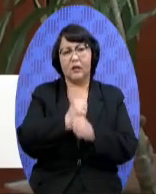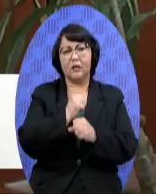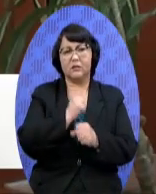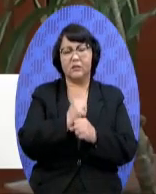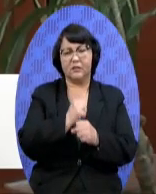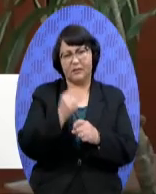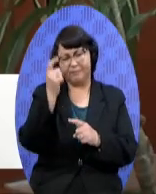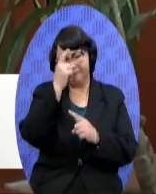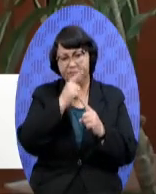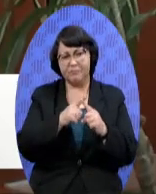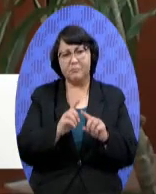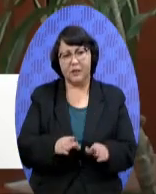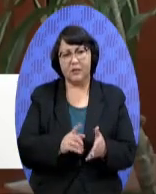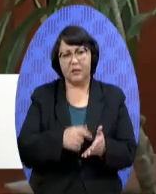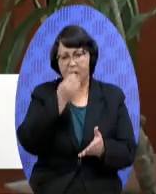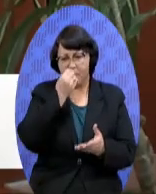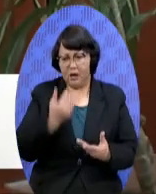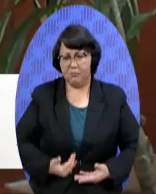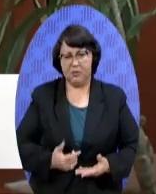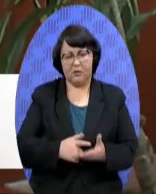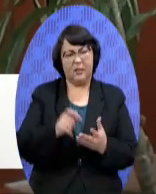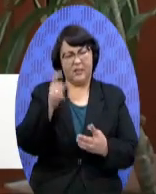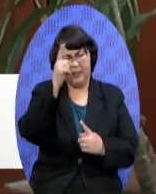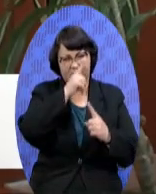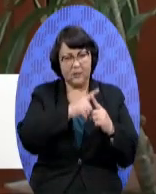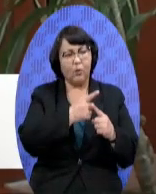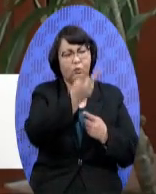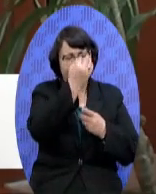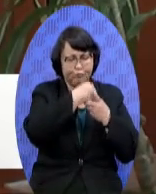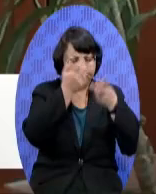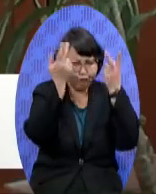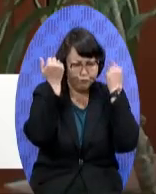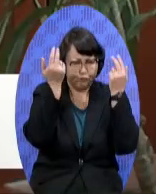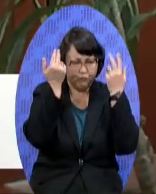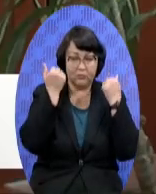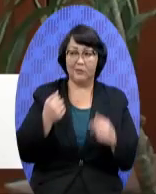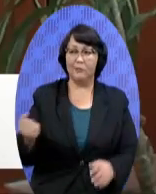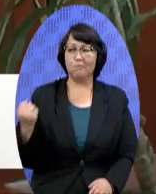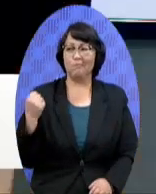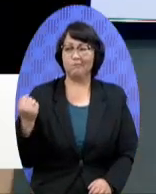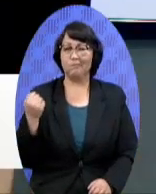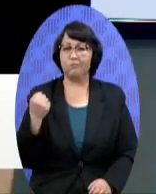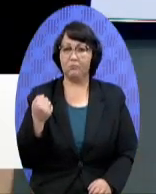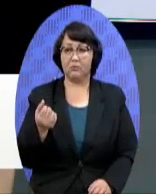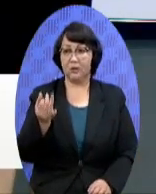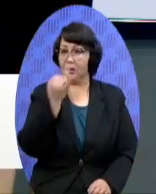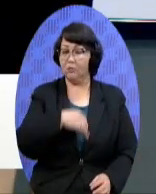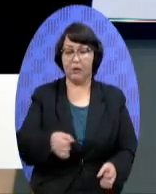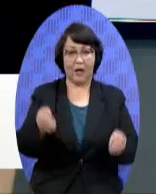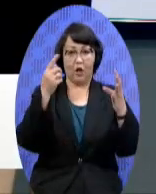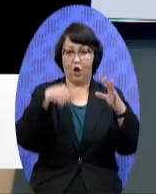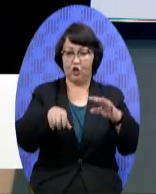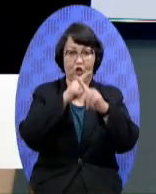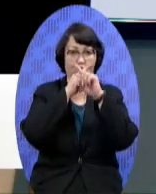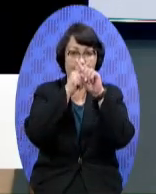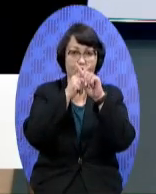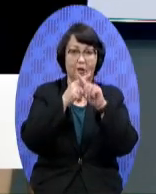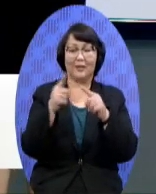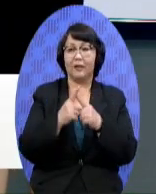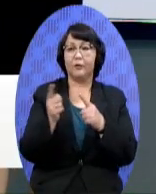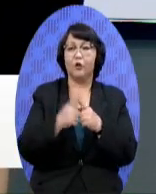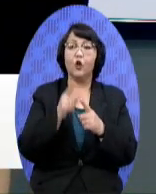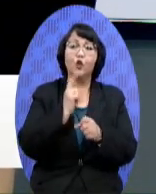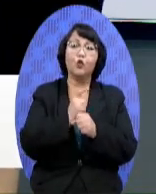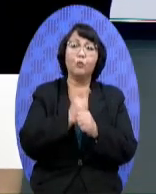үлдэхин тулд одоо тэр хүний хүссэн хэлснээр нь хийхээс гэдэг ч юм уу. Ийм юмд ордог тохиолдлууд байгаа байхгүй. Тэгэхээр хөдөлмөрийн хуулинд орсон бас онцлог